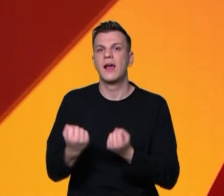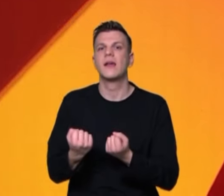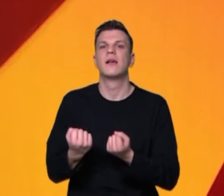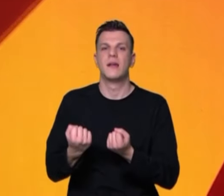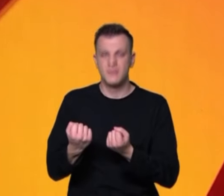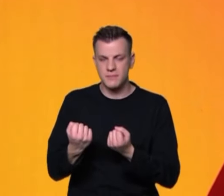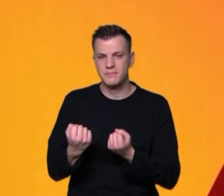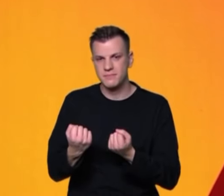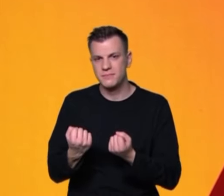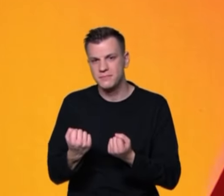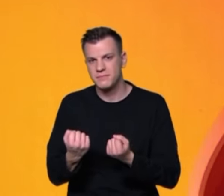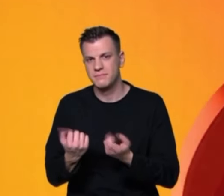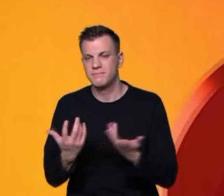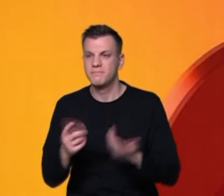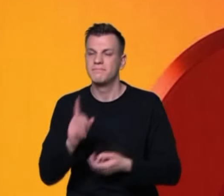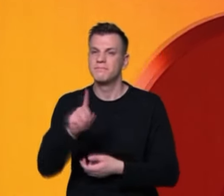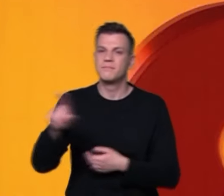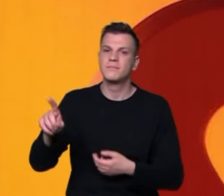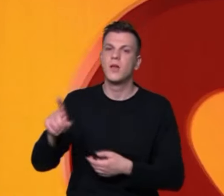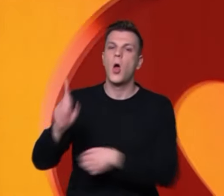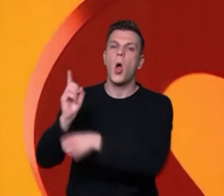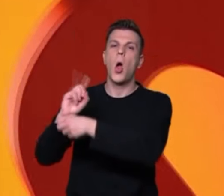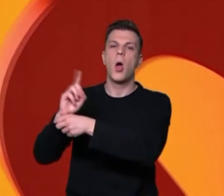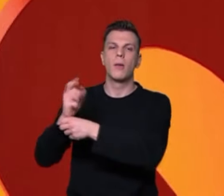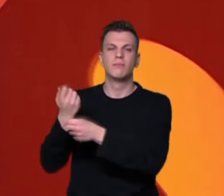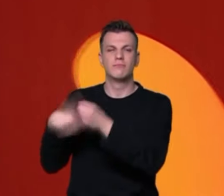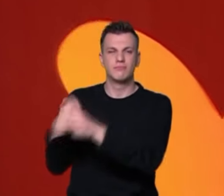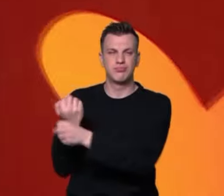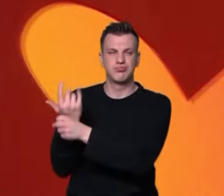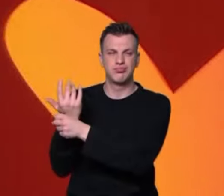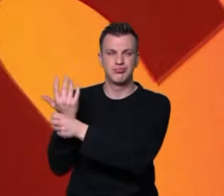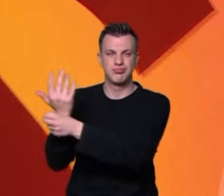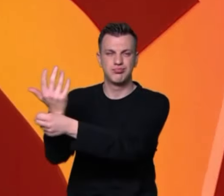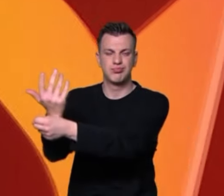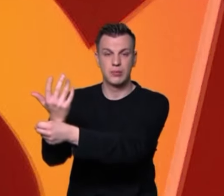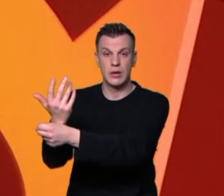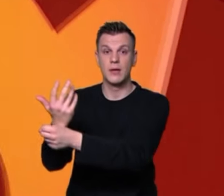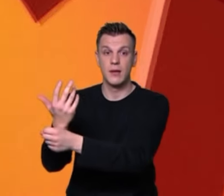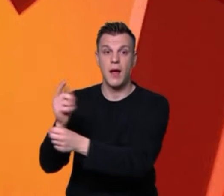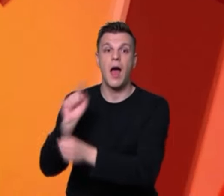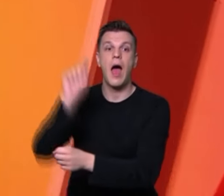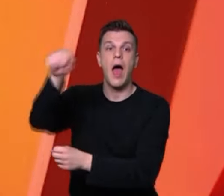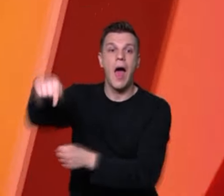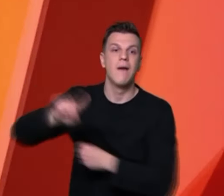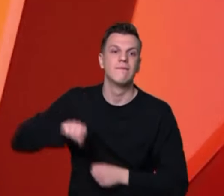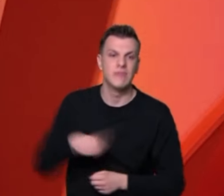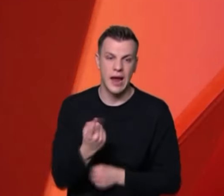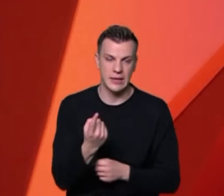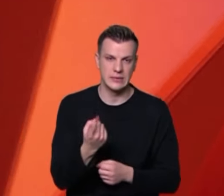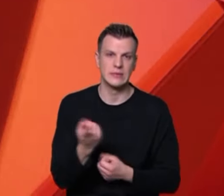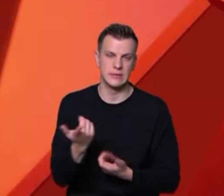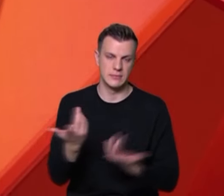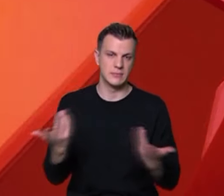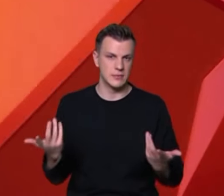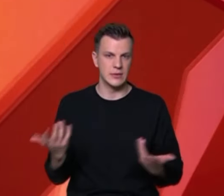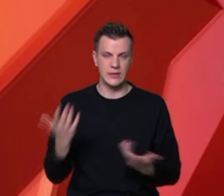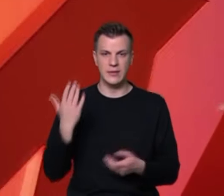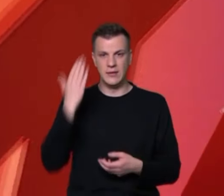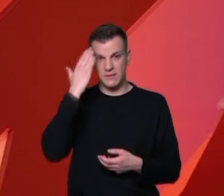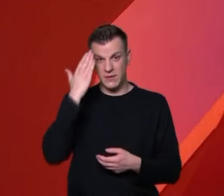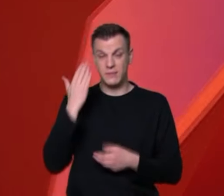droga, jaką olimpijski znicz, ten olimpijski ogień musi przebyć do Francji, czyli do kraju gospodarza, ponieważ ten ogień